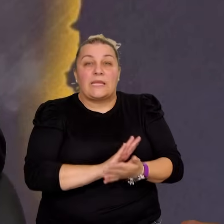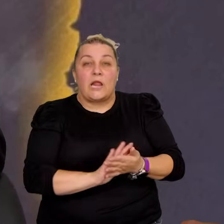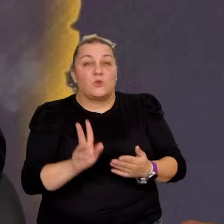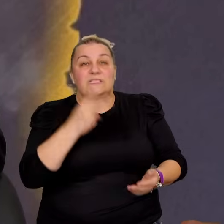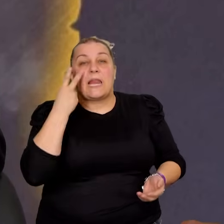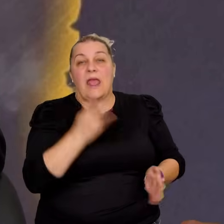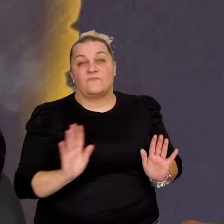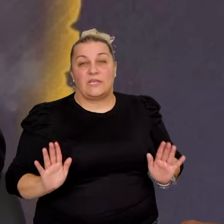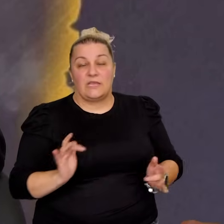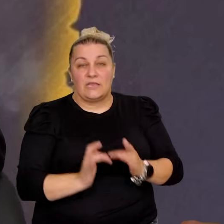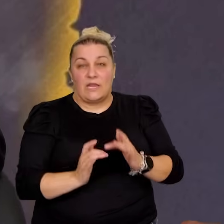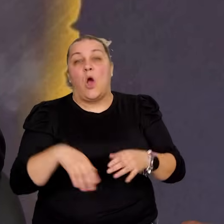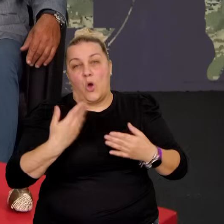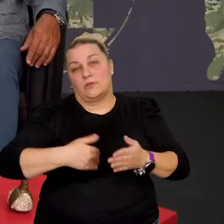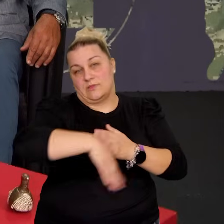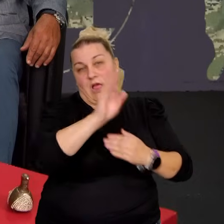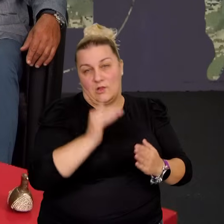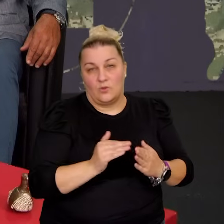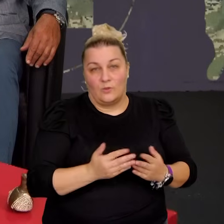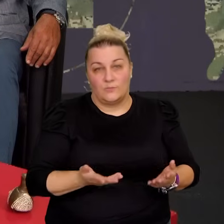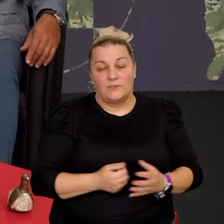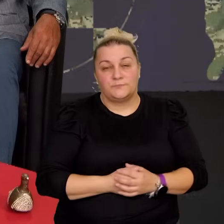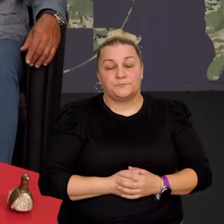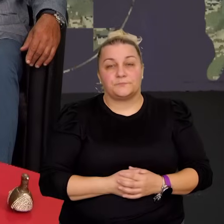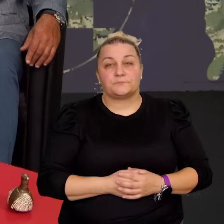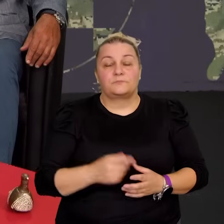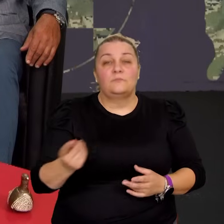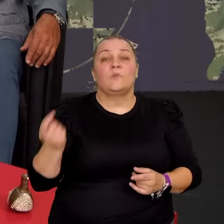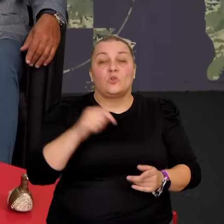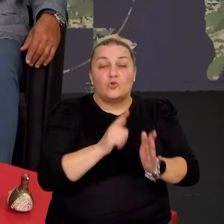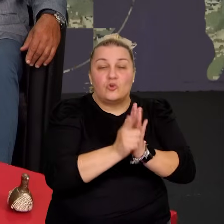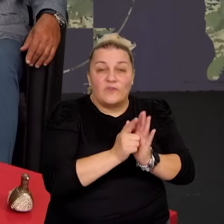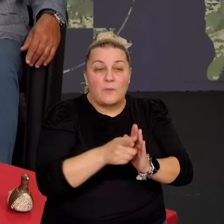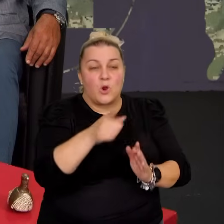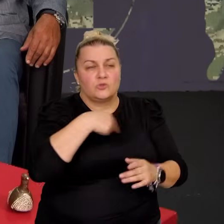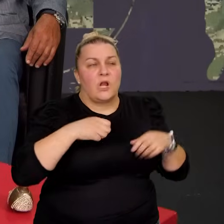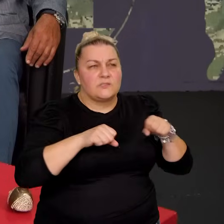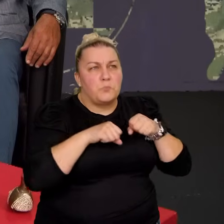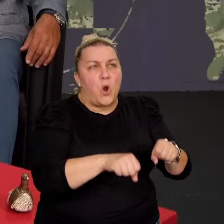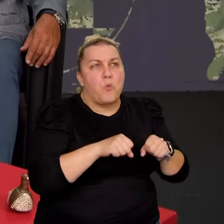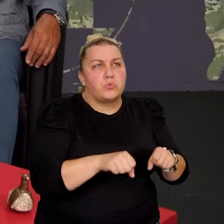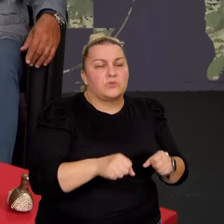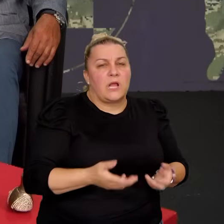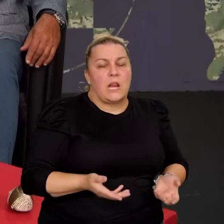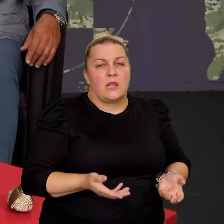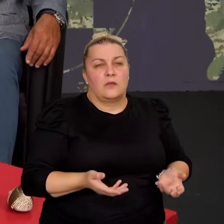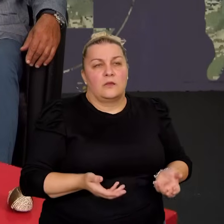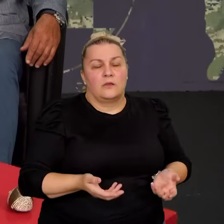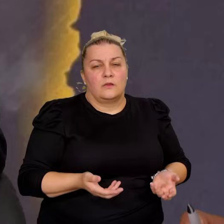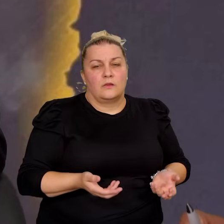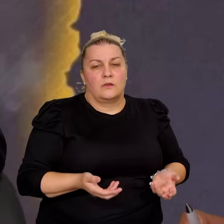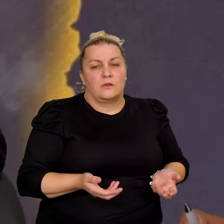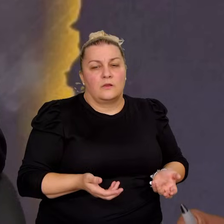jednostavno ne budu više vidljive. I došao je taj trenutak da su nas probudili negdje, ne znam, probudili